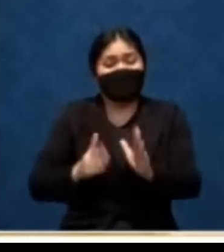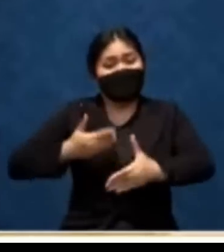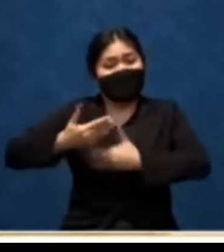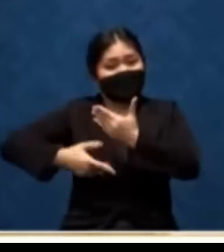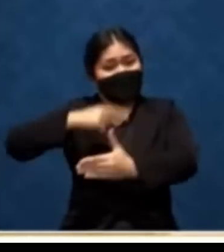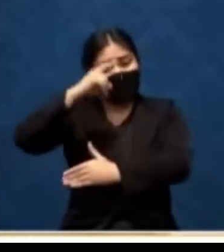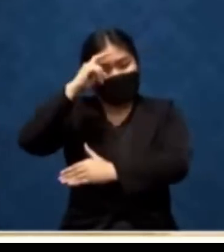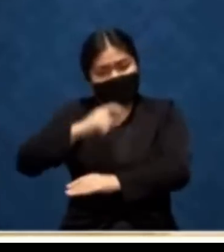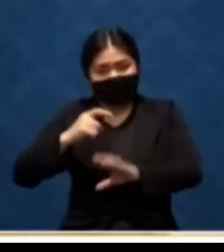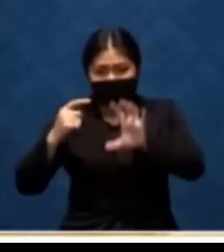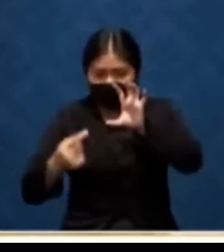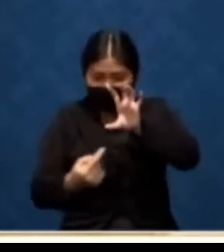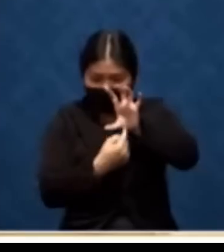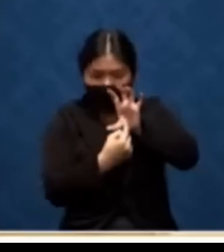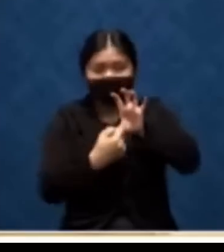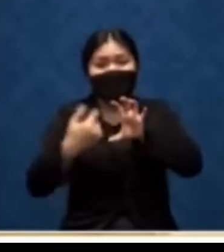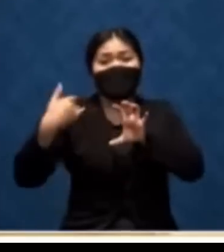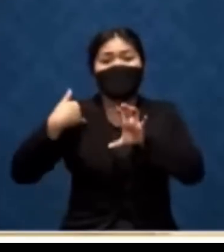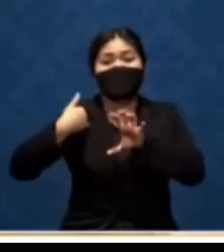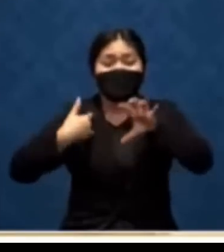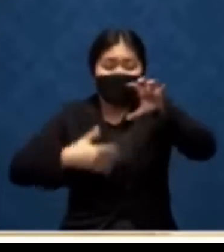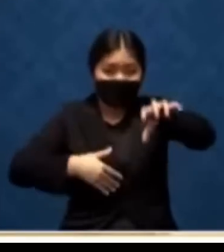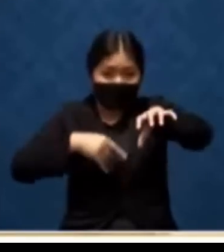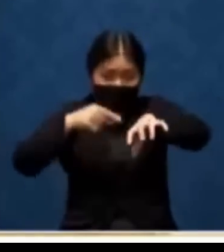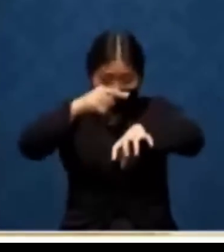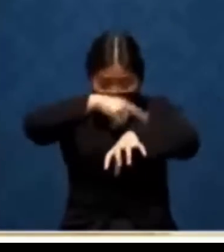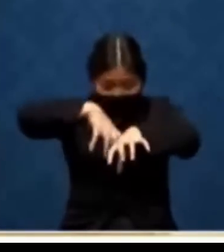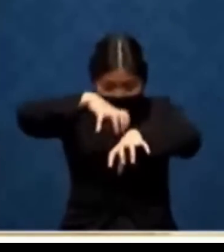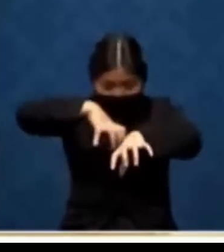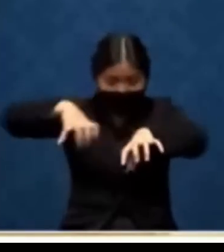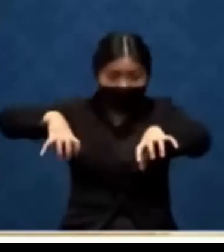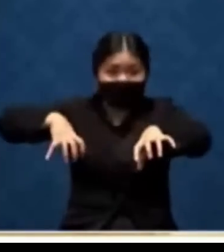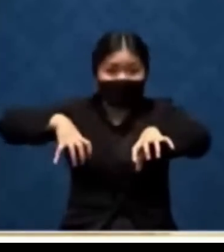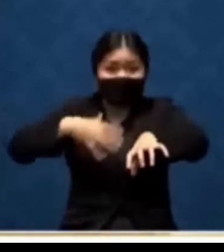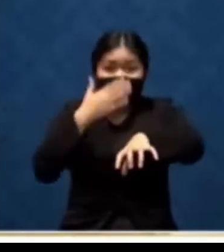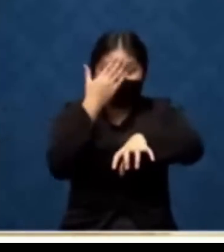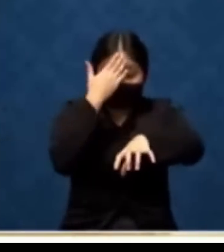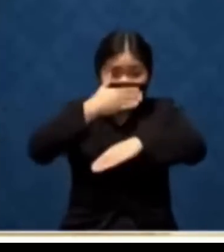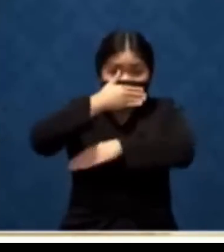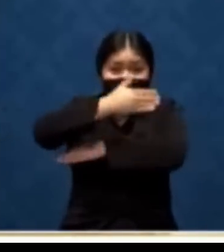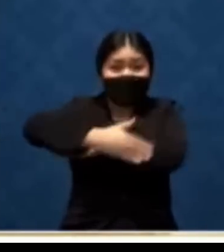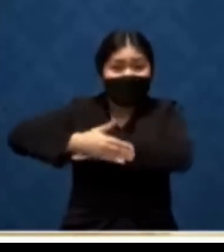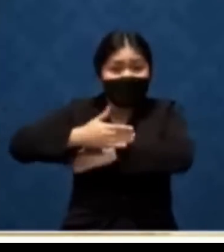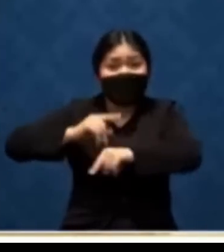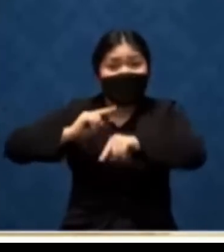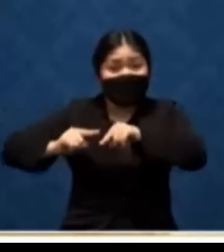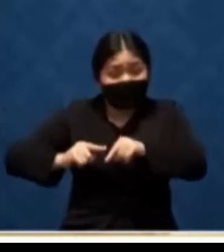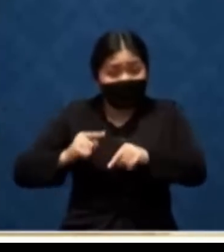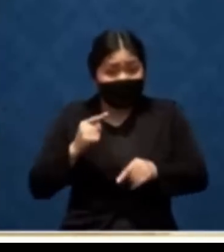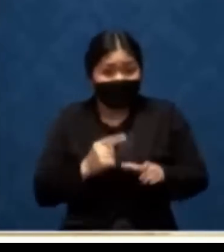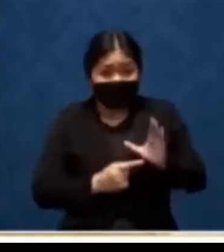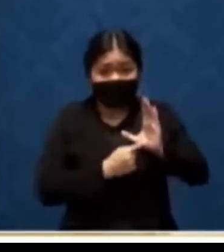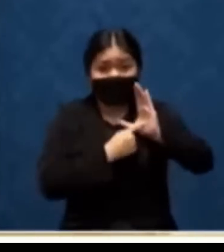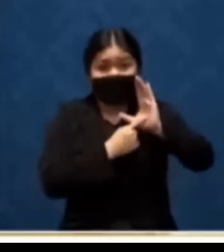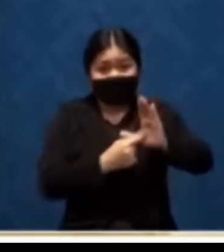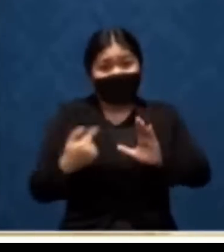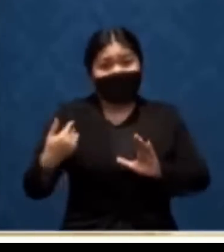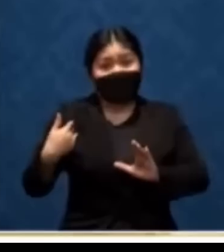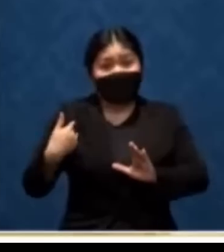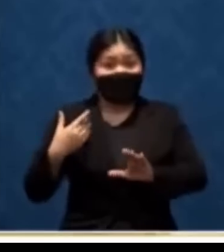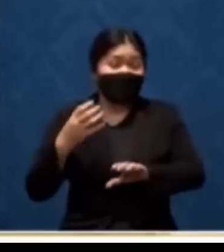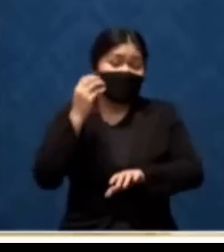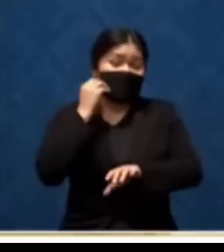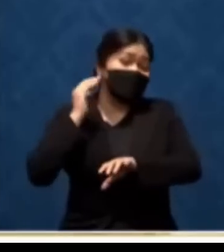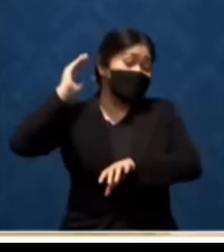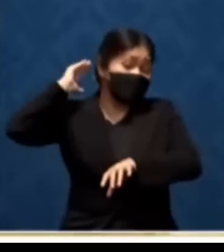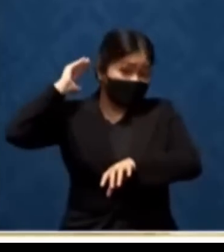มีอาคารถึง4หลังพร้อมหัวรถไฟจำลองมาตั้งโชว์ด้วยและหลังบ้านครับมีช่องลับไว้ให้ข